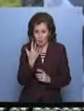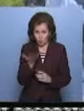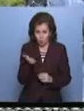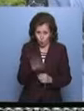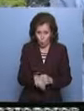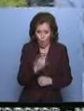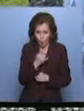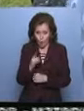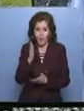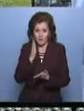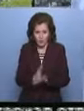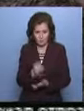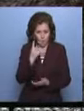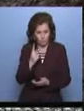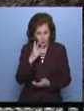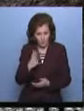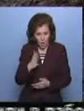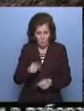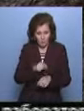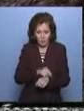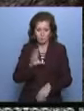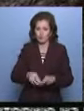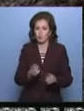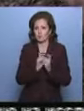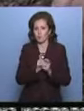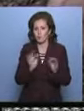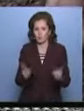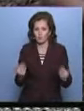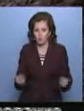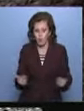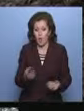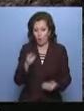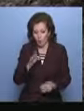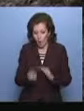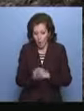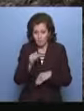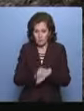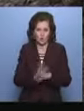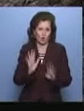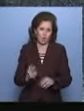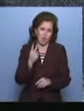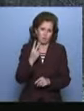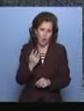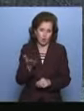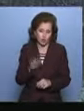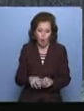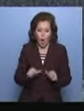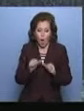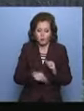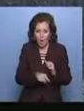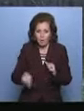это значит меры борьбы уже на проводе. Однако живых куколок оказалось лишь 2 штук. Остальные личинки, по мнению Николаева,